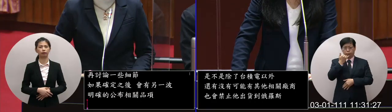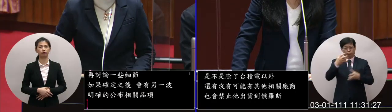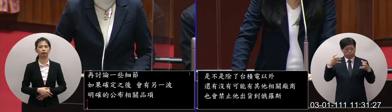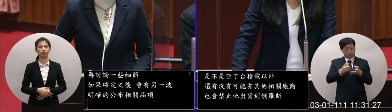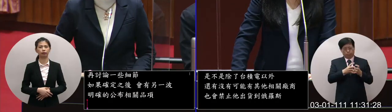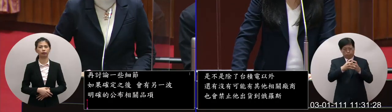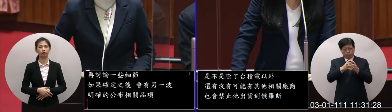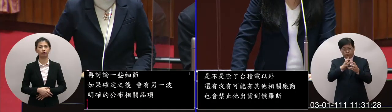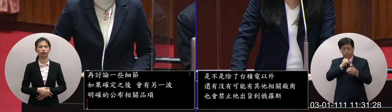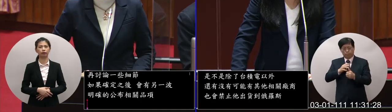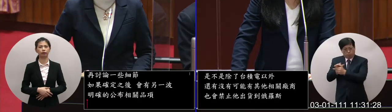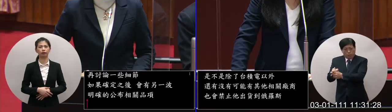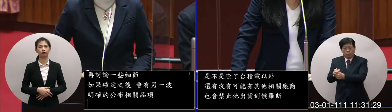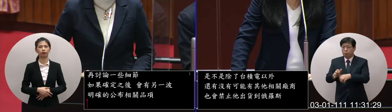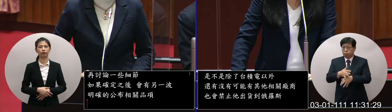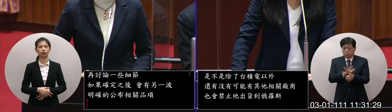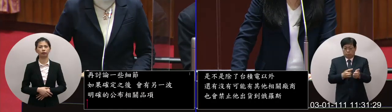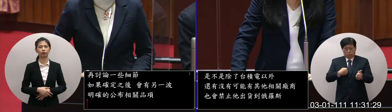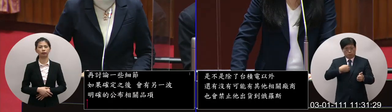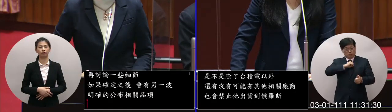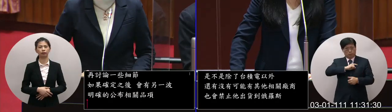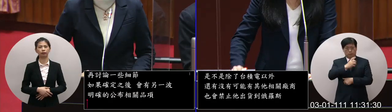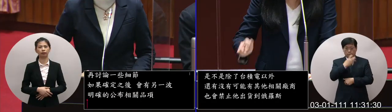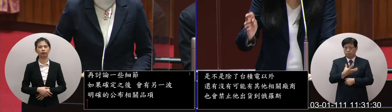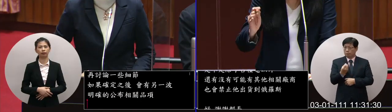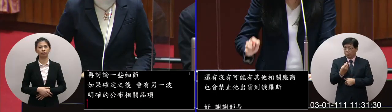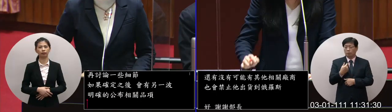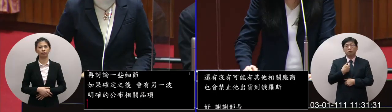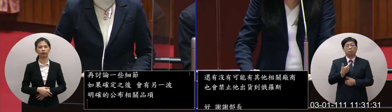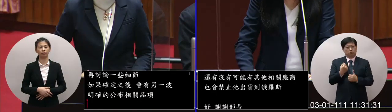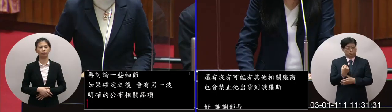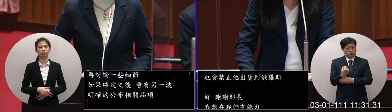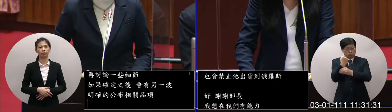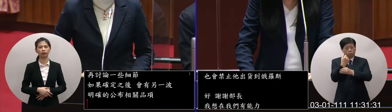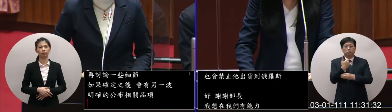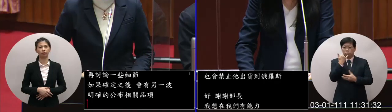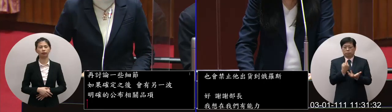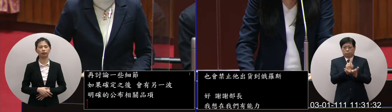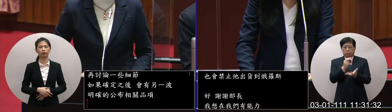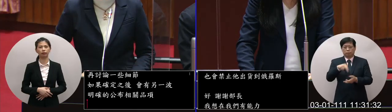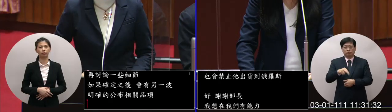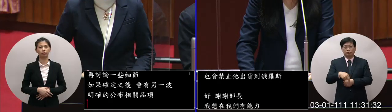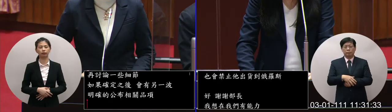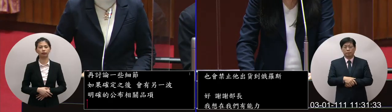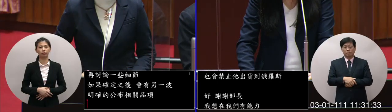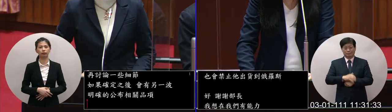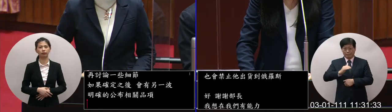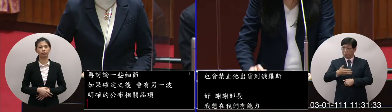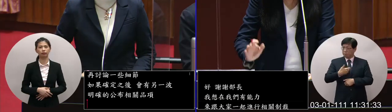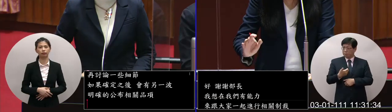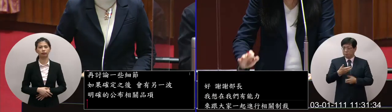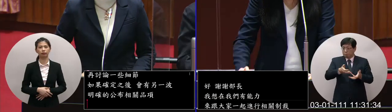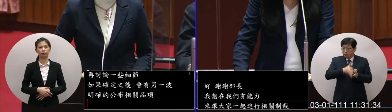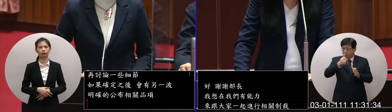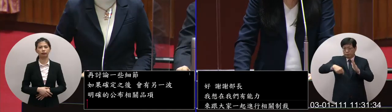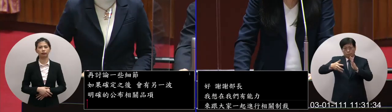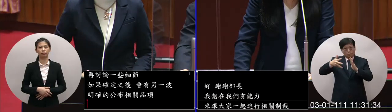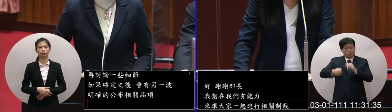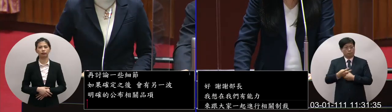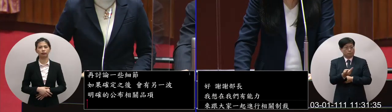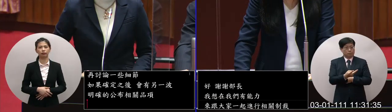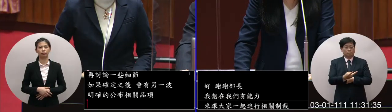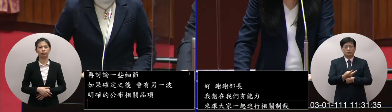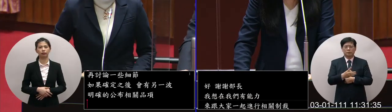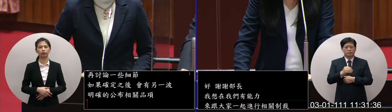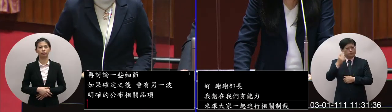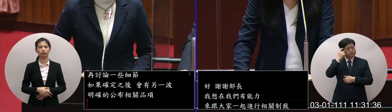裁，那又不会损及我们台湾的一些权益，那我也支持我们可以这样来做哦。那但是不晓得部长跟院长这里哦，我